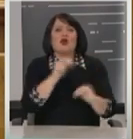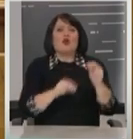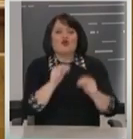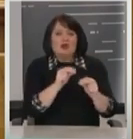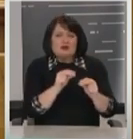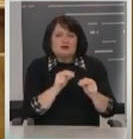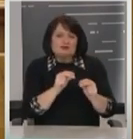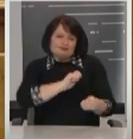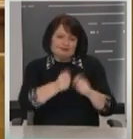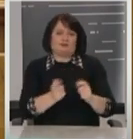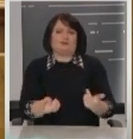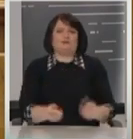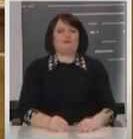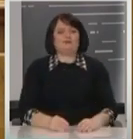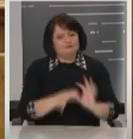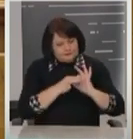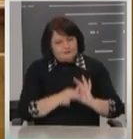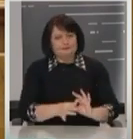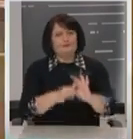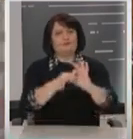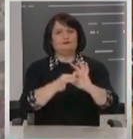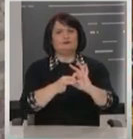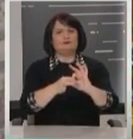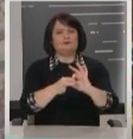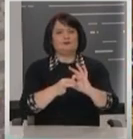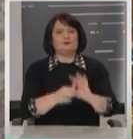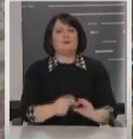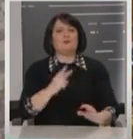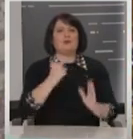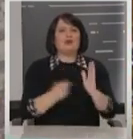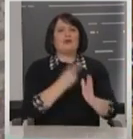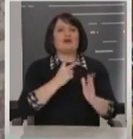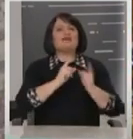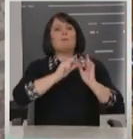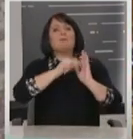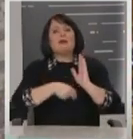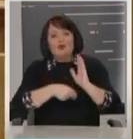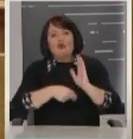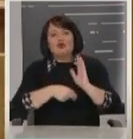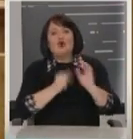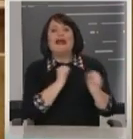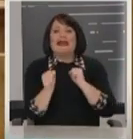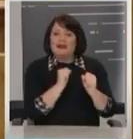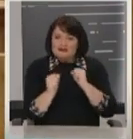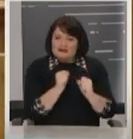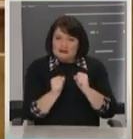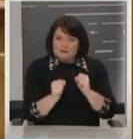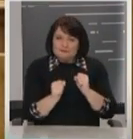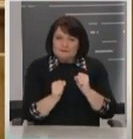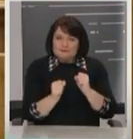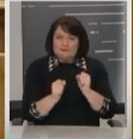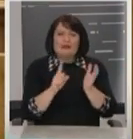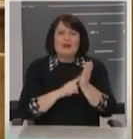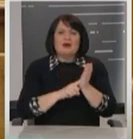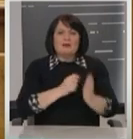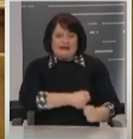συνεχίστηκε και στα χρόνια των δύο πρώτων μνημονίων και στα χρόνια της κρίσης που υποτίθεται ότι έπρεπε όλοι να σφίξουν